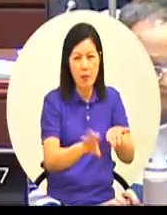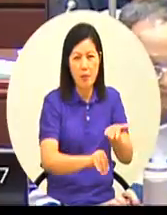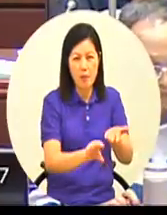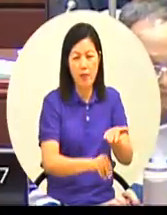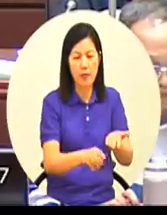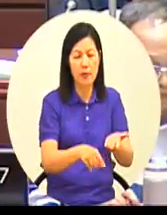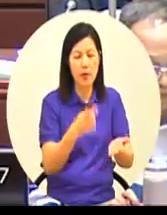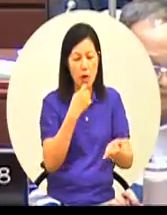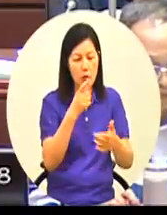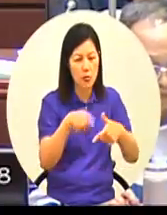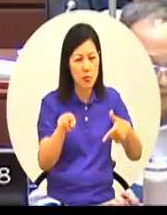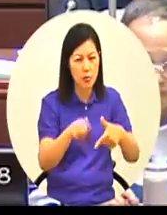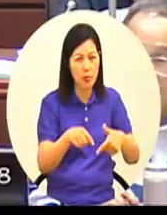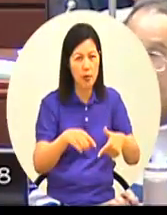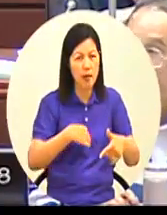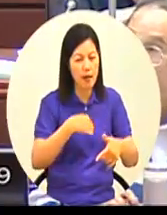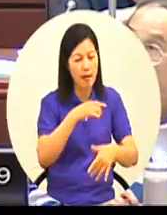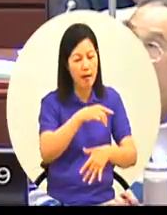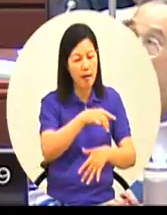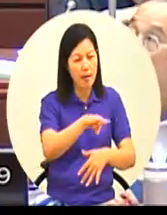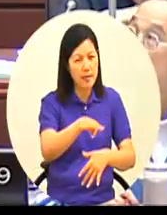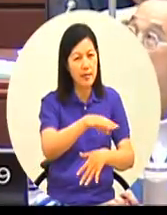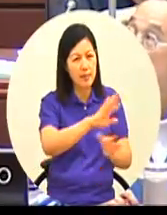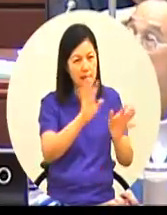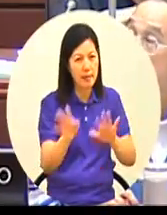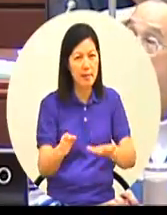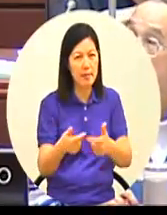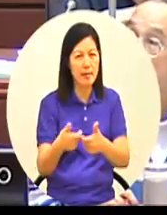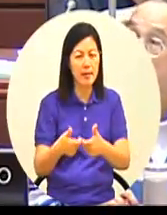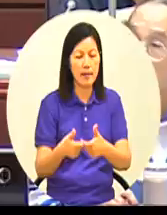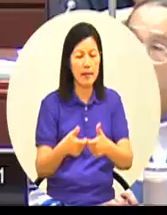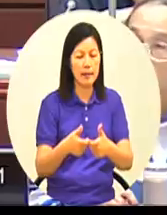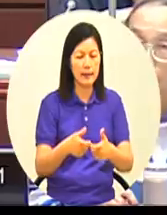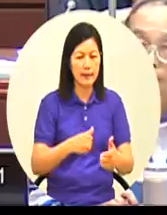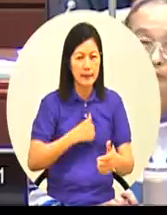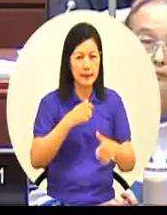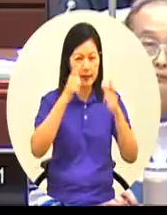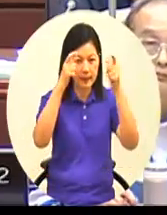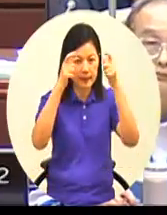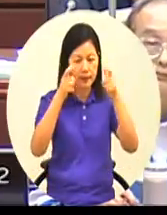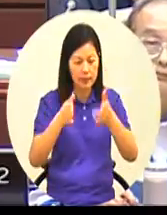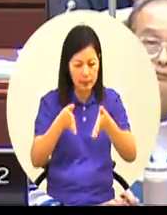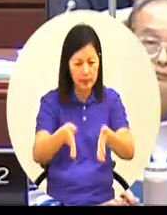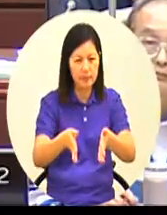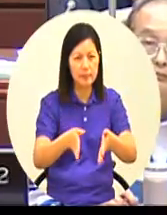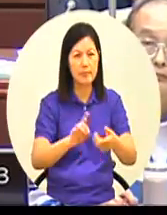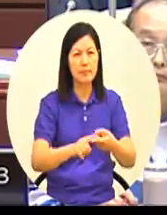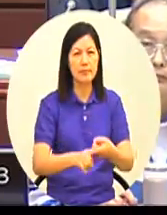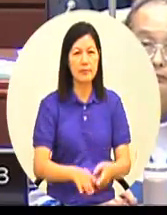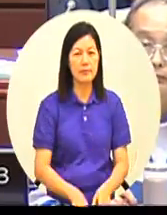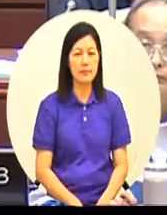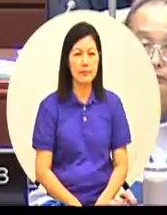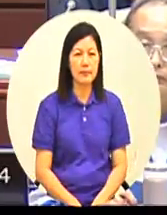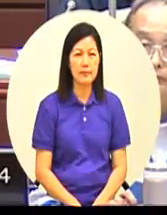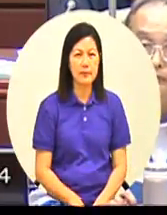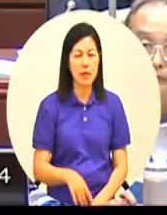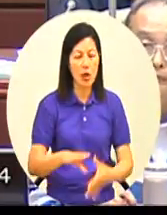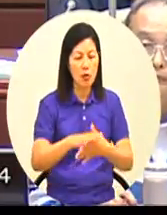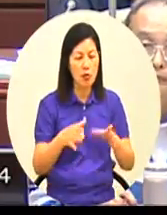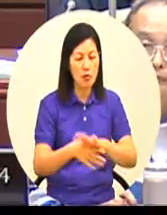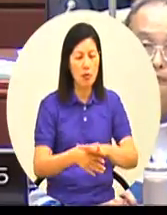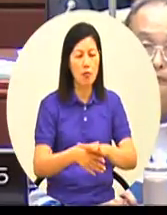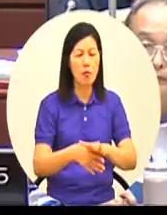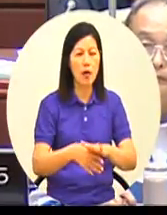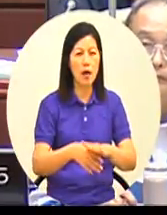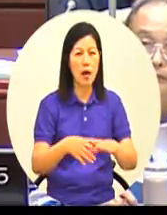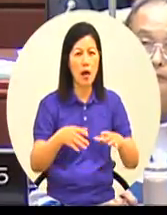的方法来，那其实这个是高雄市的方向哈。那虽然说这是文化局的主政，那虽